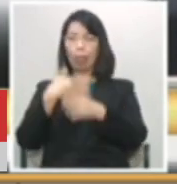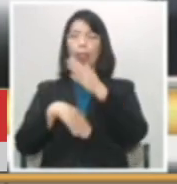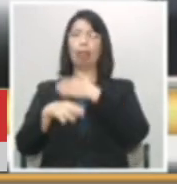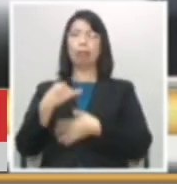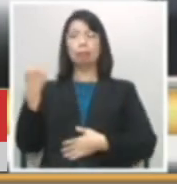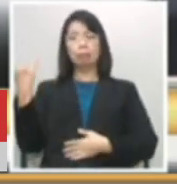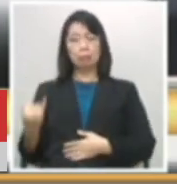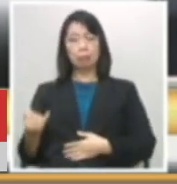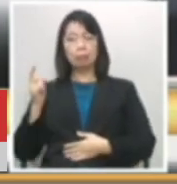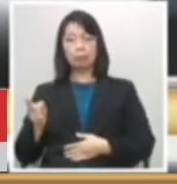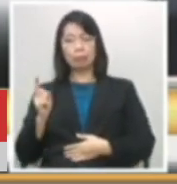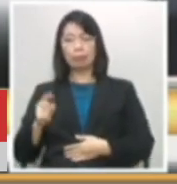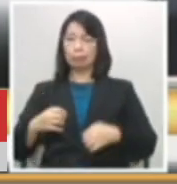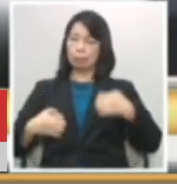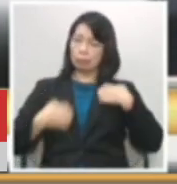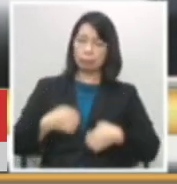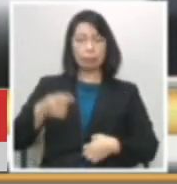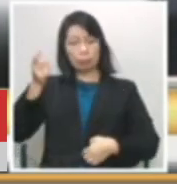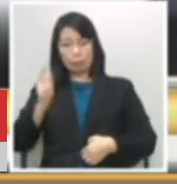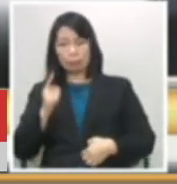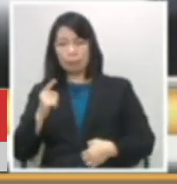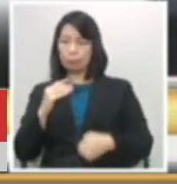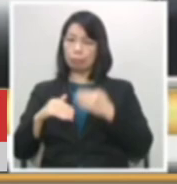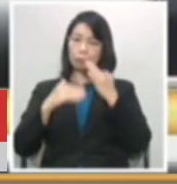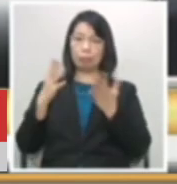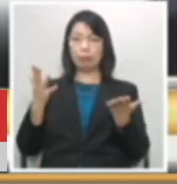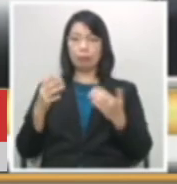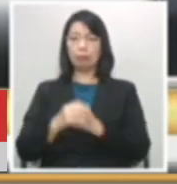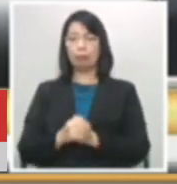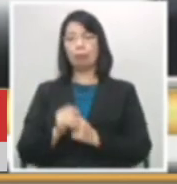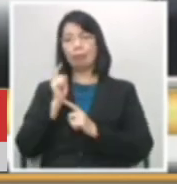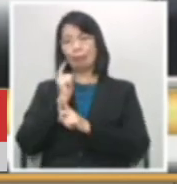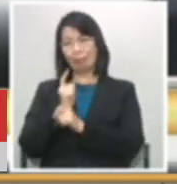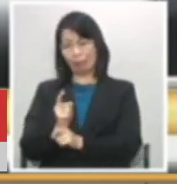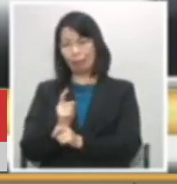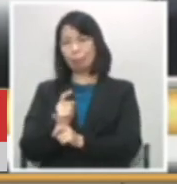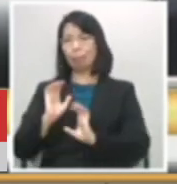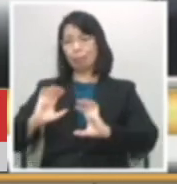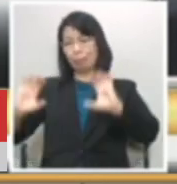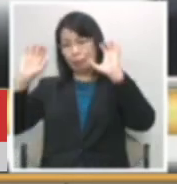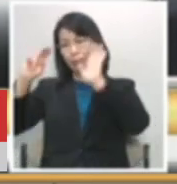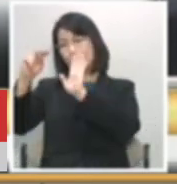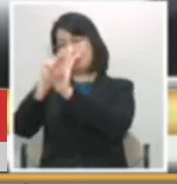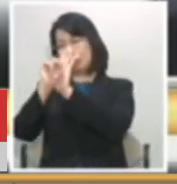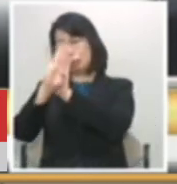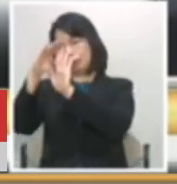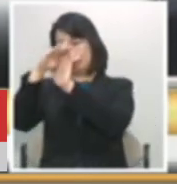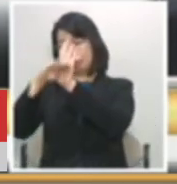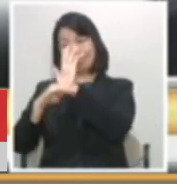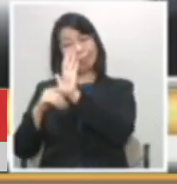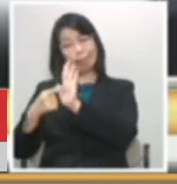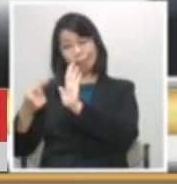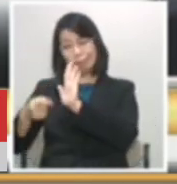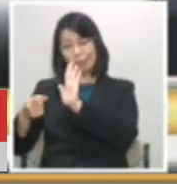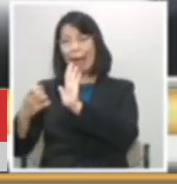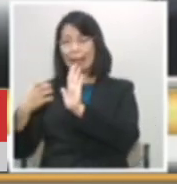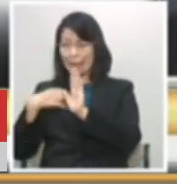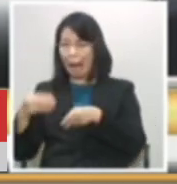ก็ยังอยู่ดังเช่นเดิมตามนโยบายของรัฐบาลฉบับนี้หรือเปล่าคะที่บอกว่าจนยั่